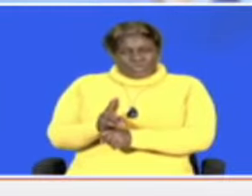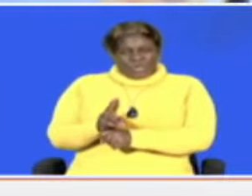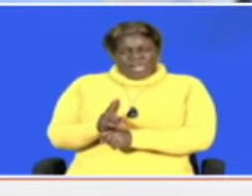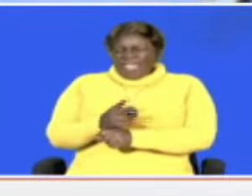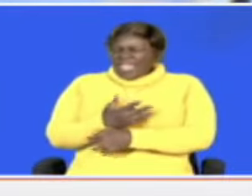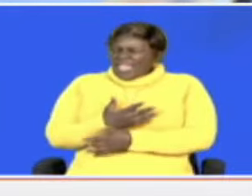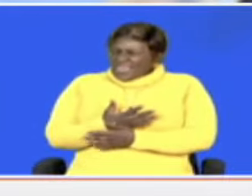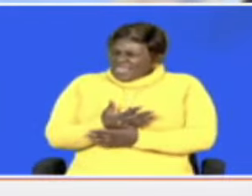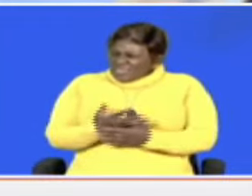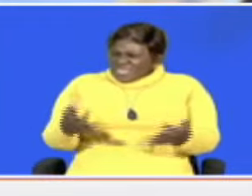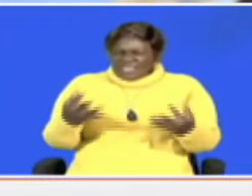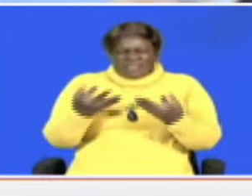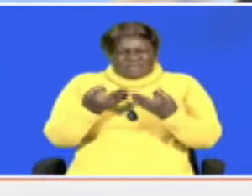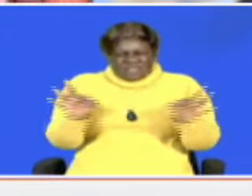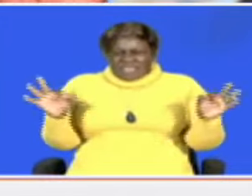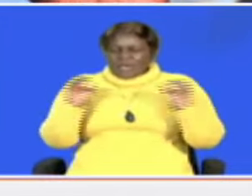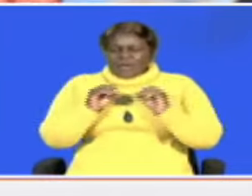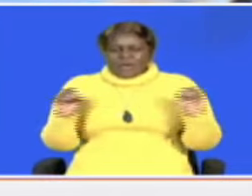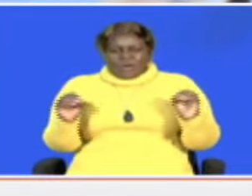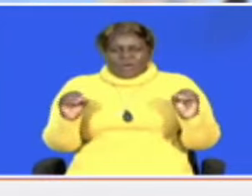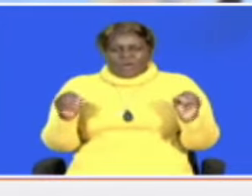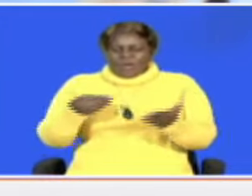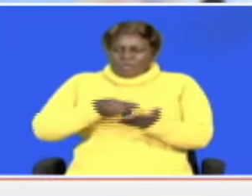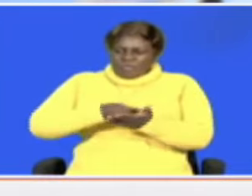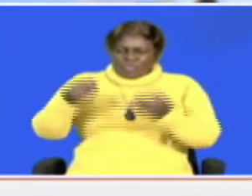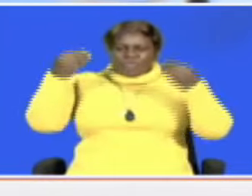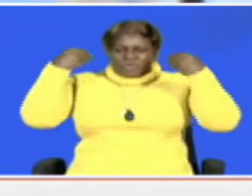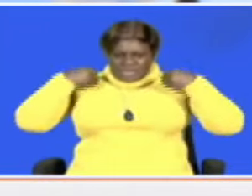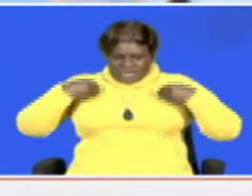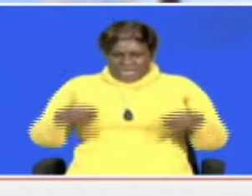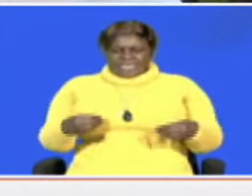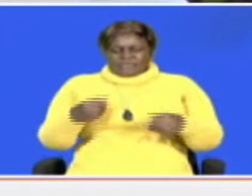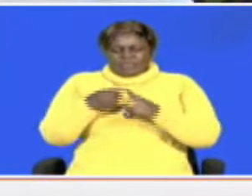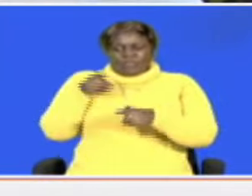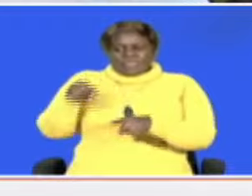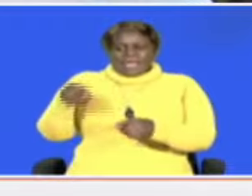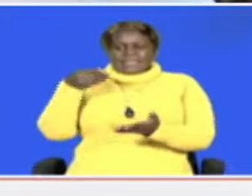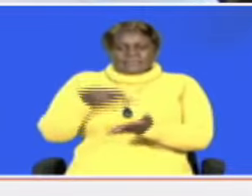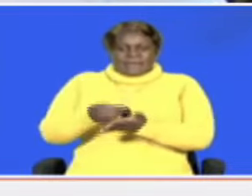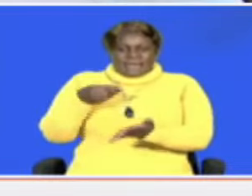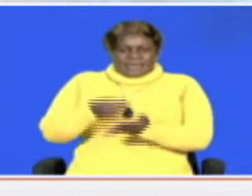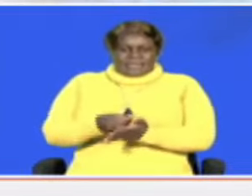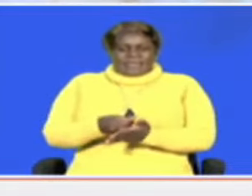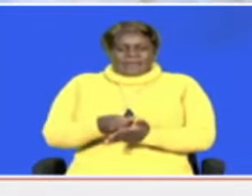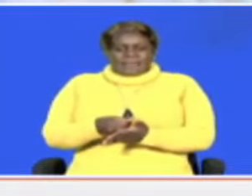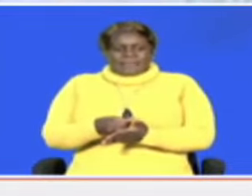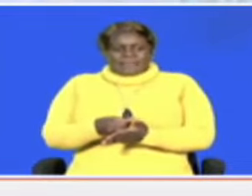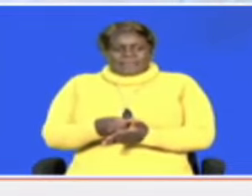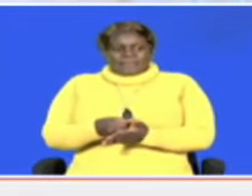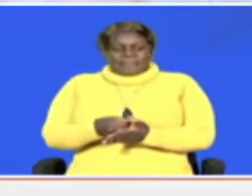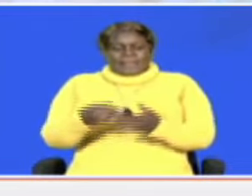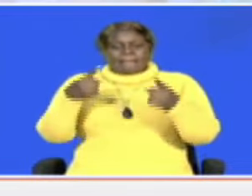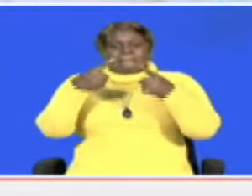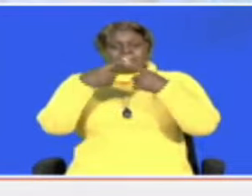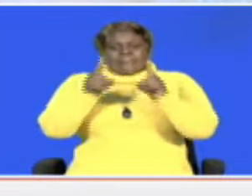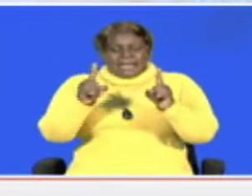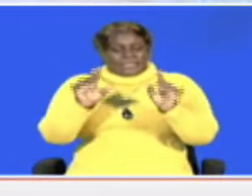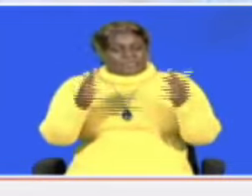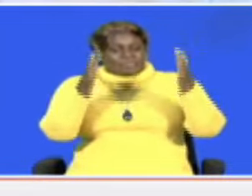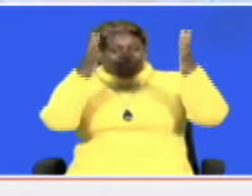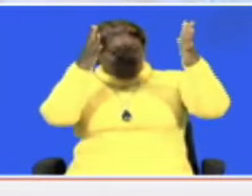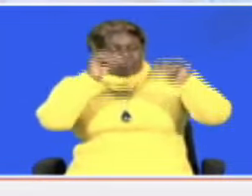Kitu chote, hakuna nguo ya mtoto, unanunua nguo ya mtoto kwa hizo pesa. Emery hata hivyo